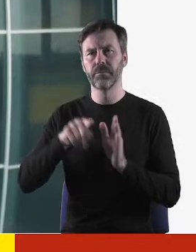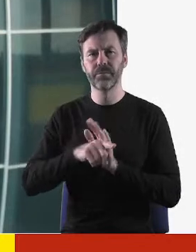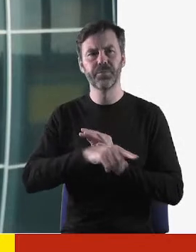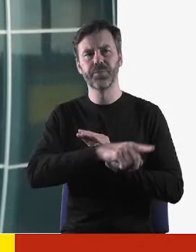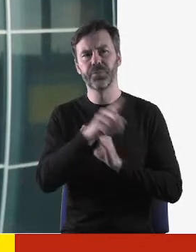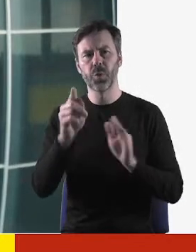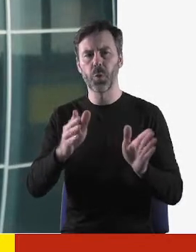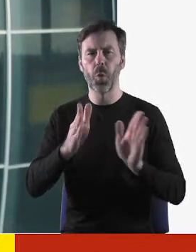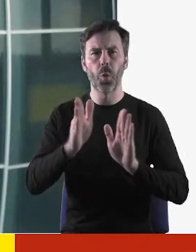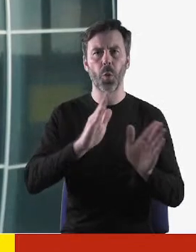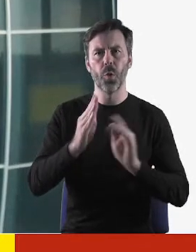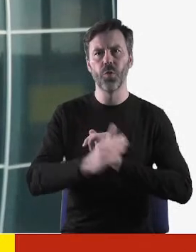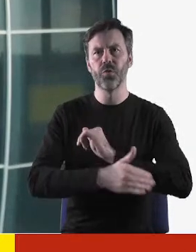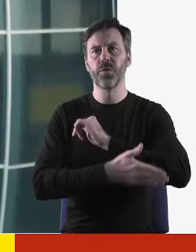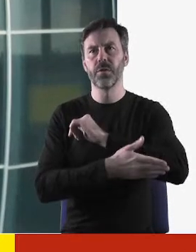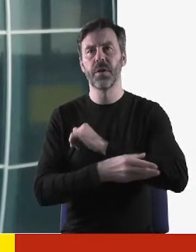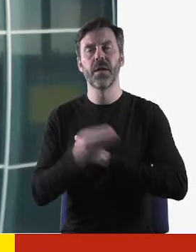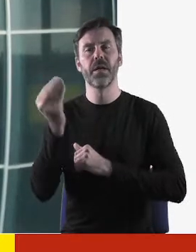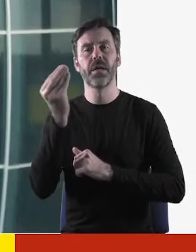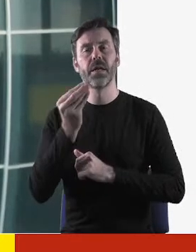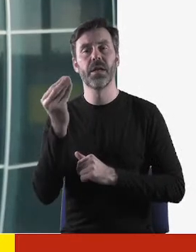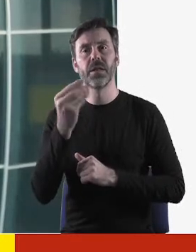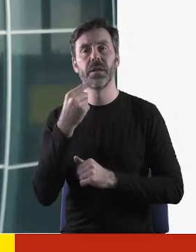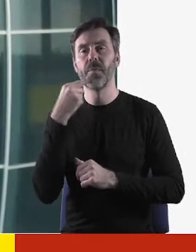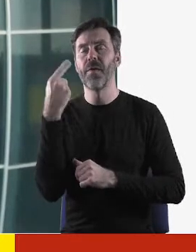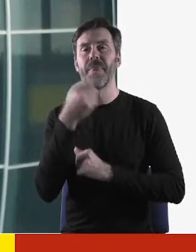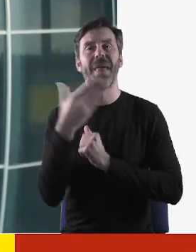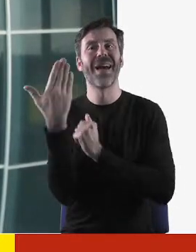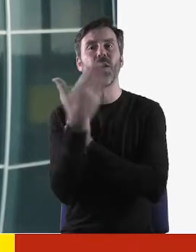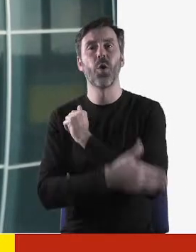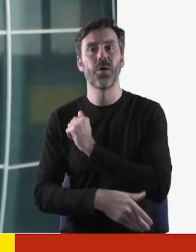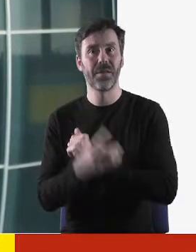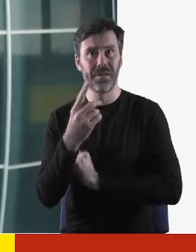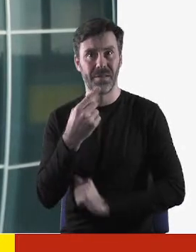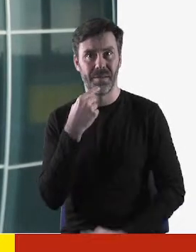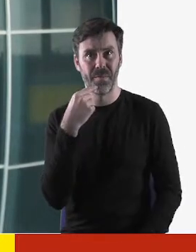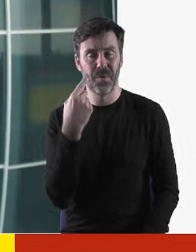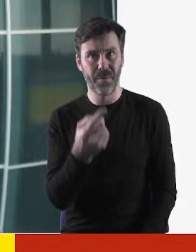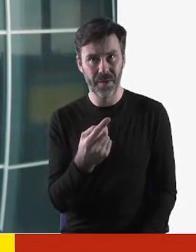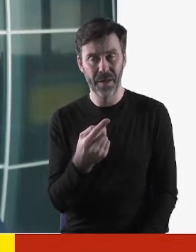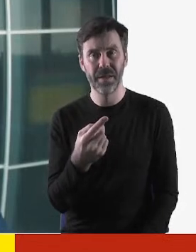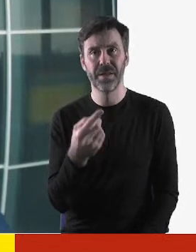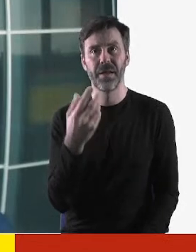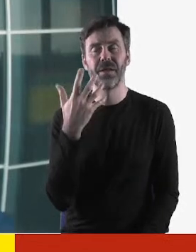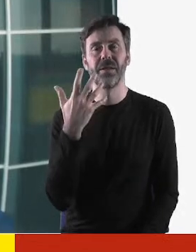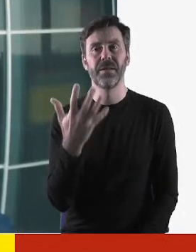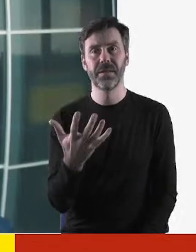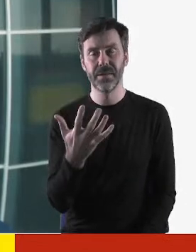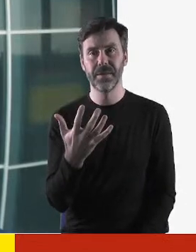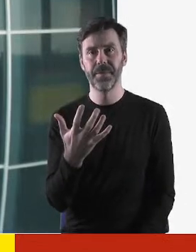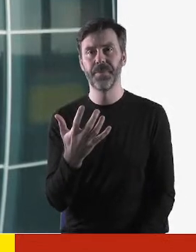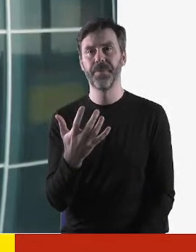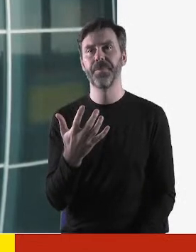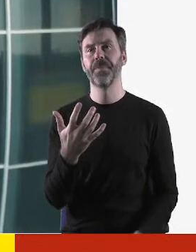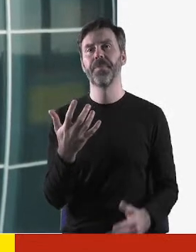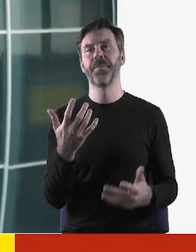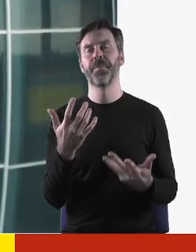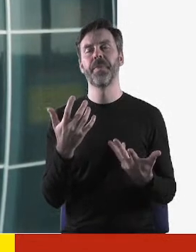wymaga wsparcia. I chciałbym się jeszcze odnieść na koniec, Pani Przewodnicząca, do z jednej strony